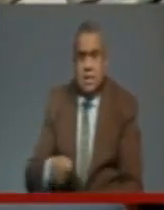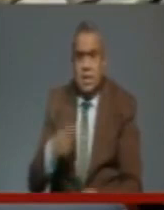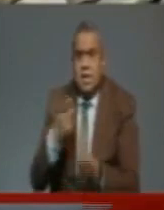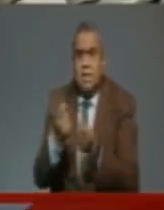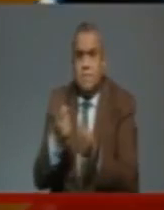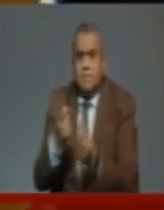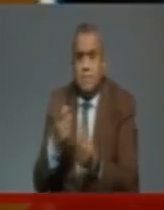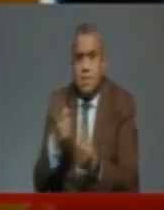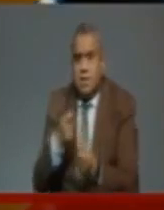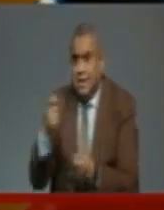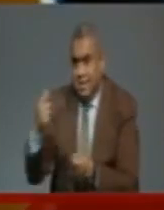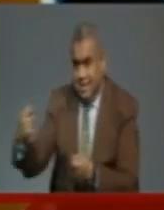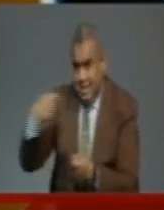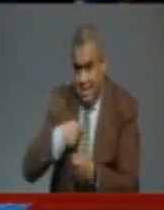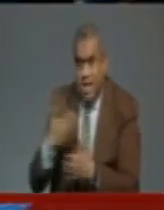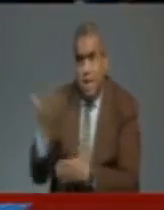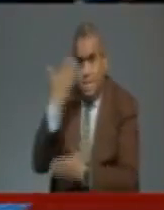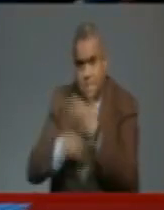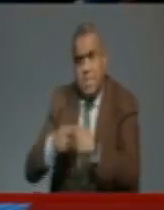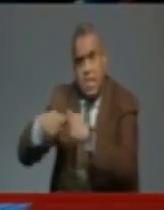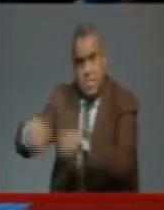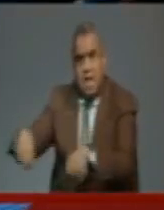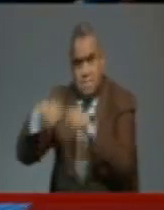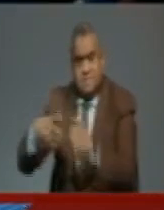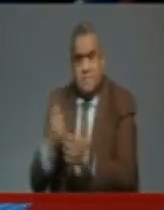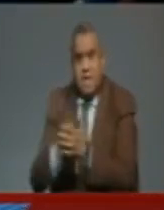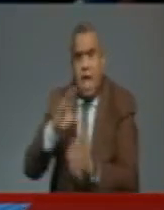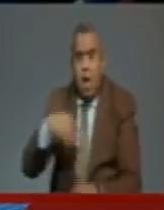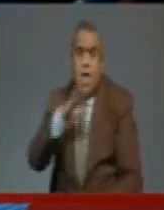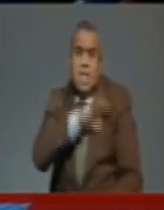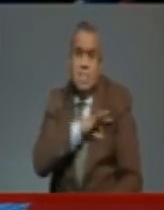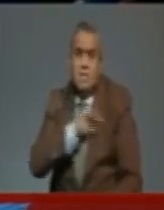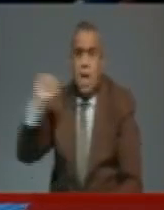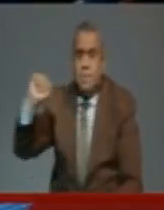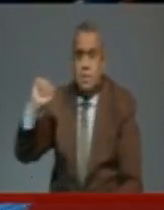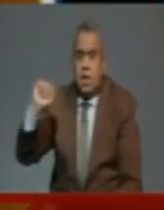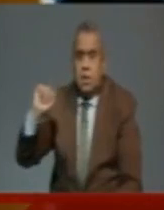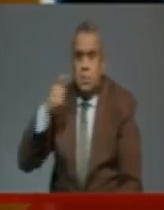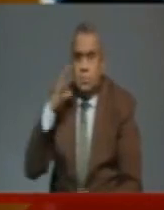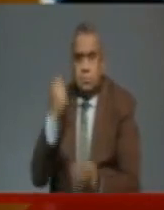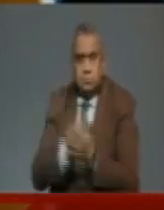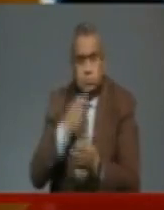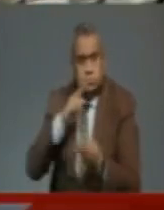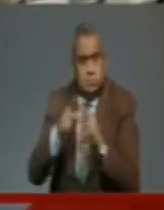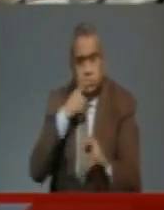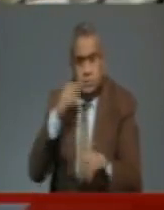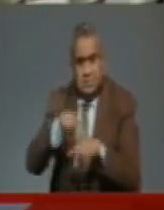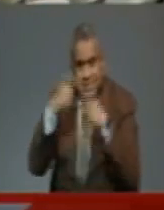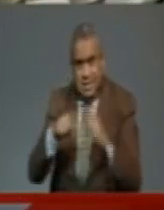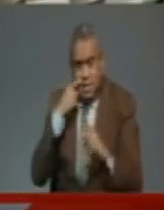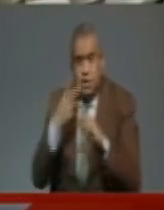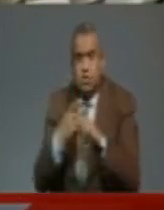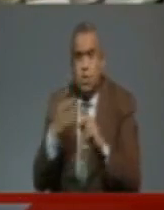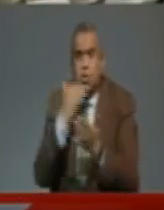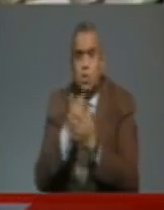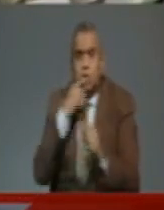ايه؟ اي فندم. فلما صرف بياخد حق انتفاع، حق انتفاع. احنا ما عملناش كده في النموذج ده. النموذج ده احنا قلنا لكل